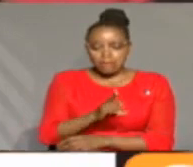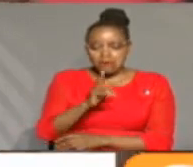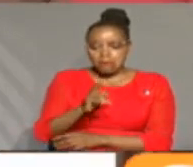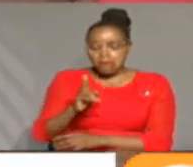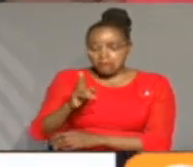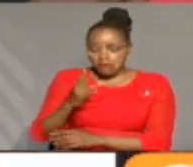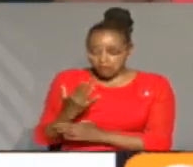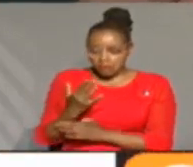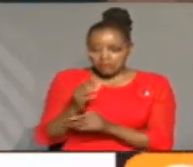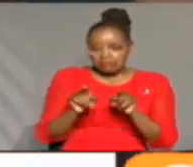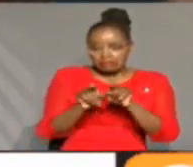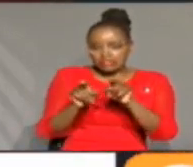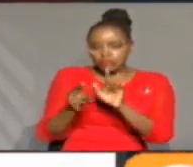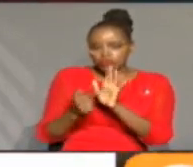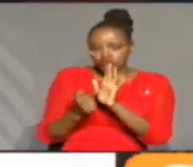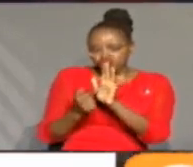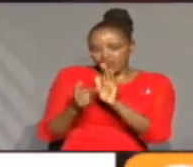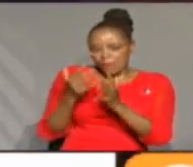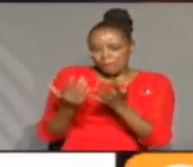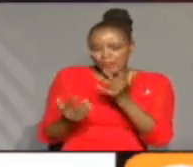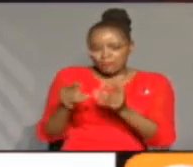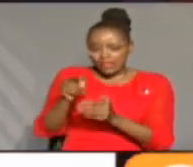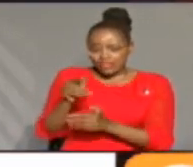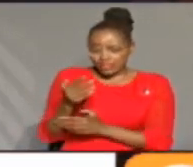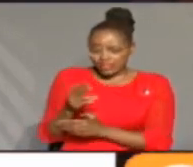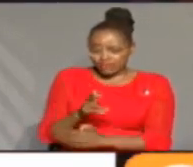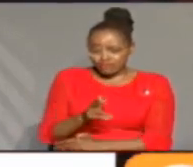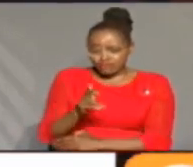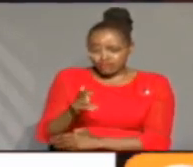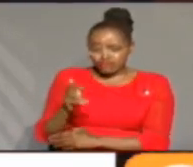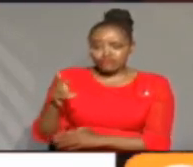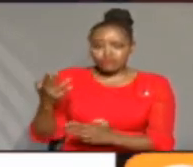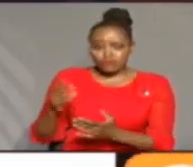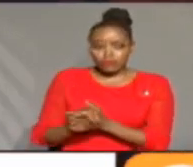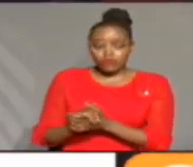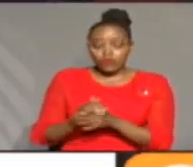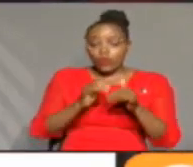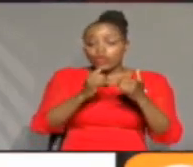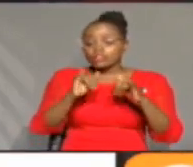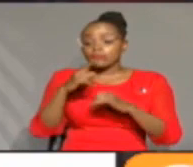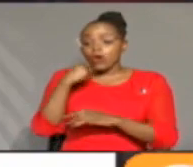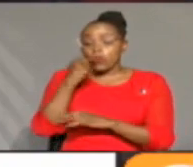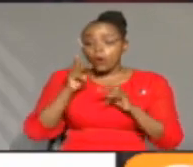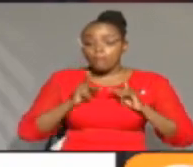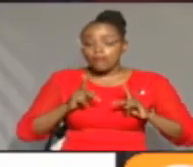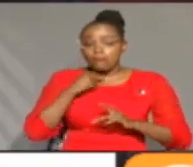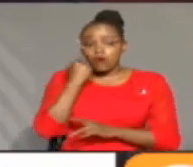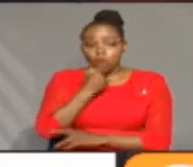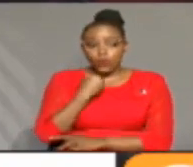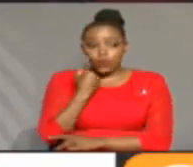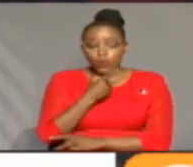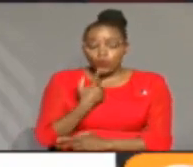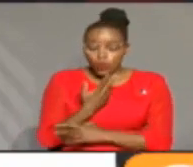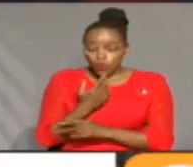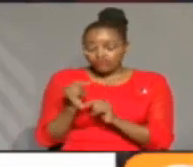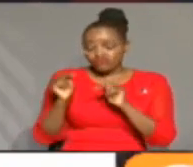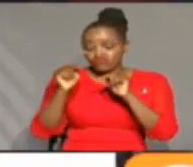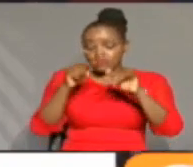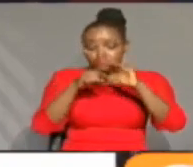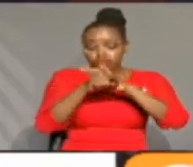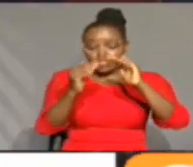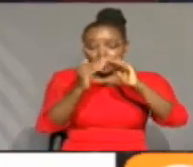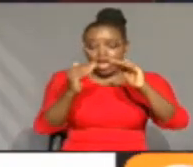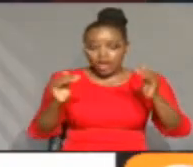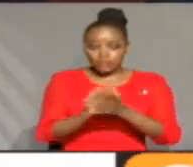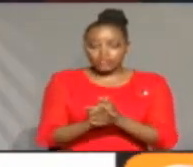kwa karibu na kuashiria kwamba huenda shambulizi hilo lilitekelezwa na watu ambao waliwavamia nyumbani